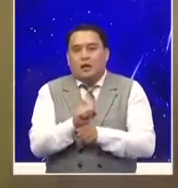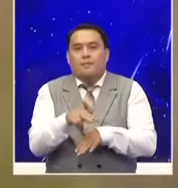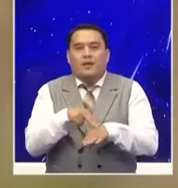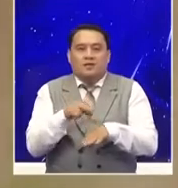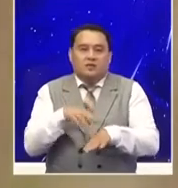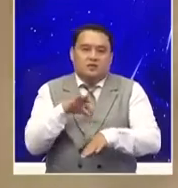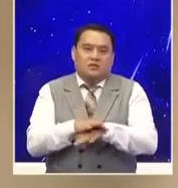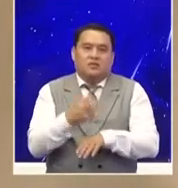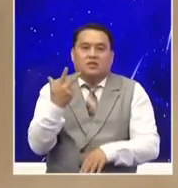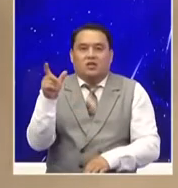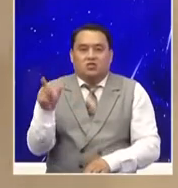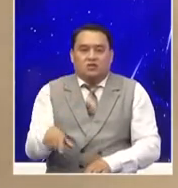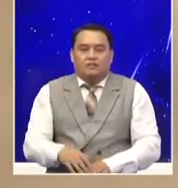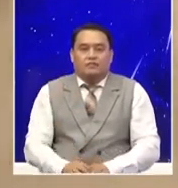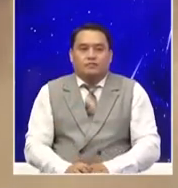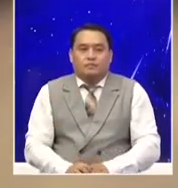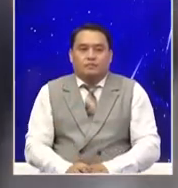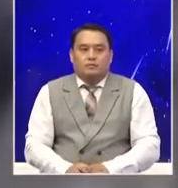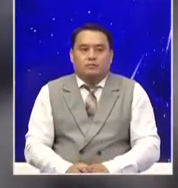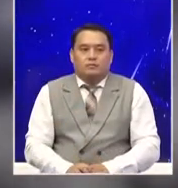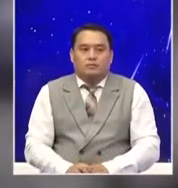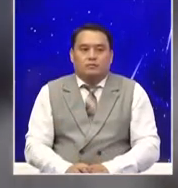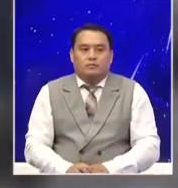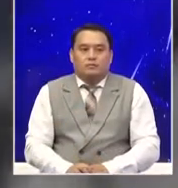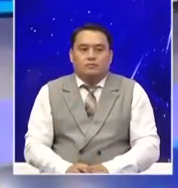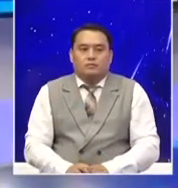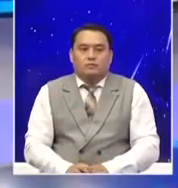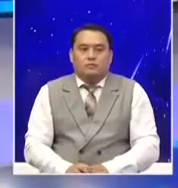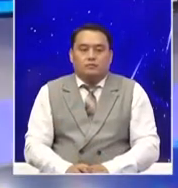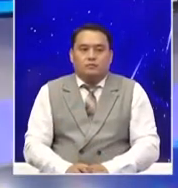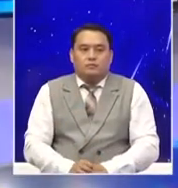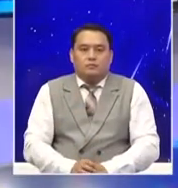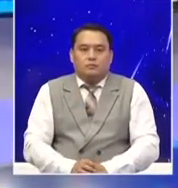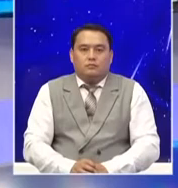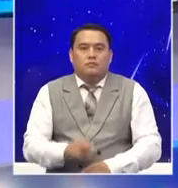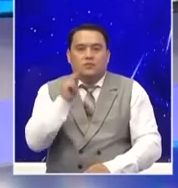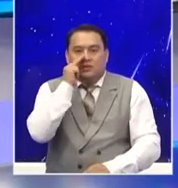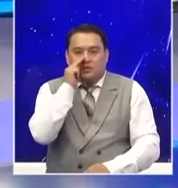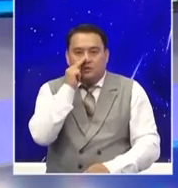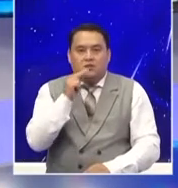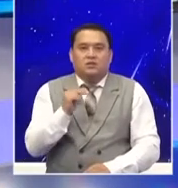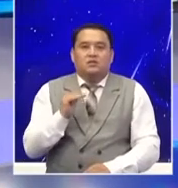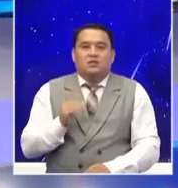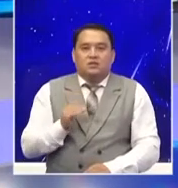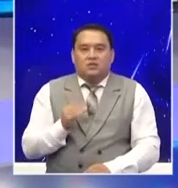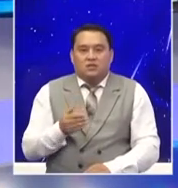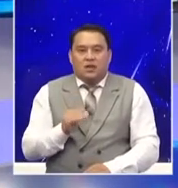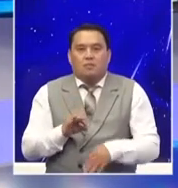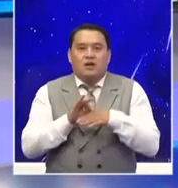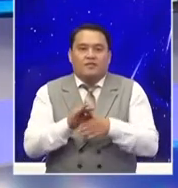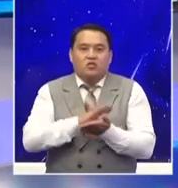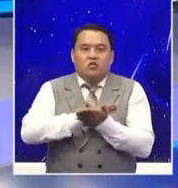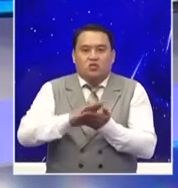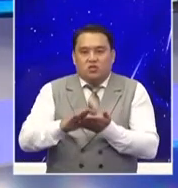месте задержали троих местных жителей. В Шымкенте частный дезинсектор проводил